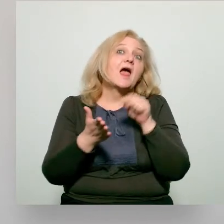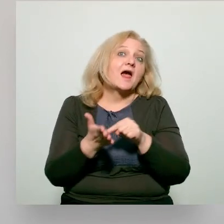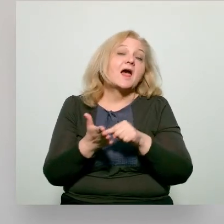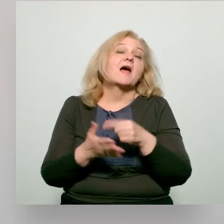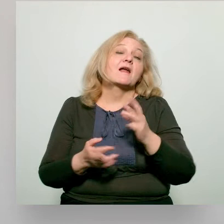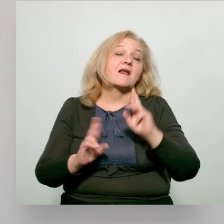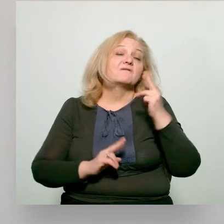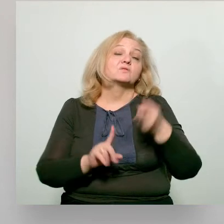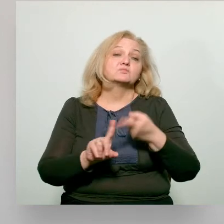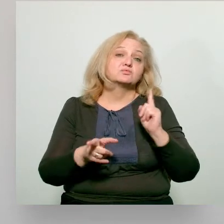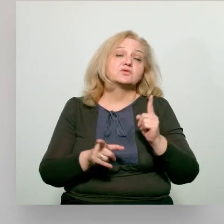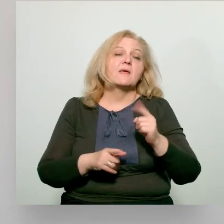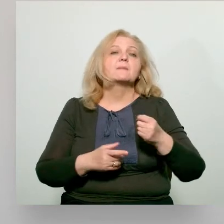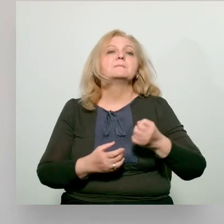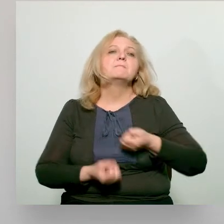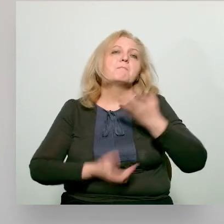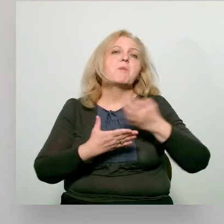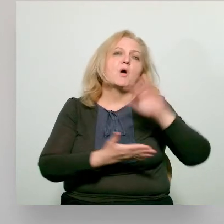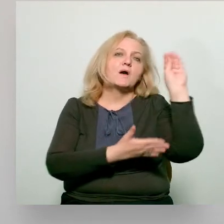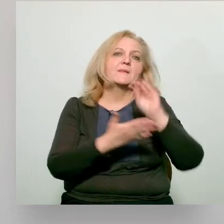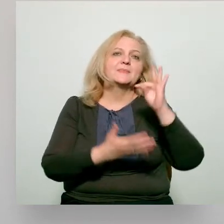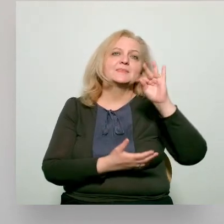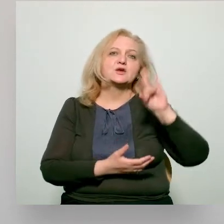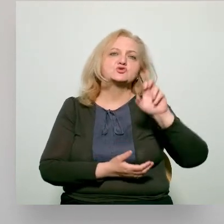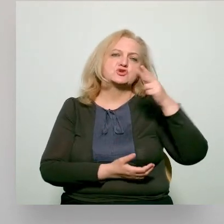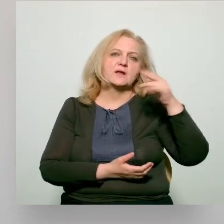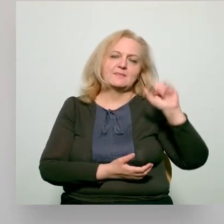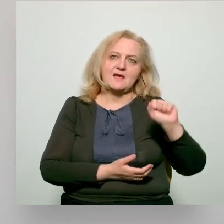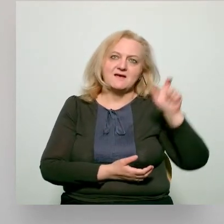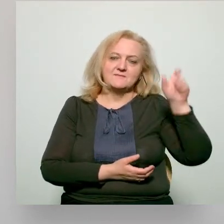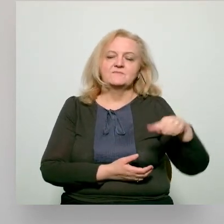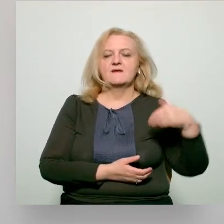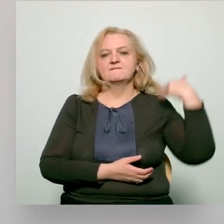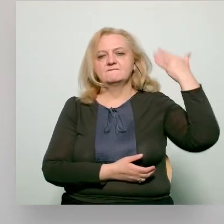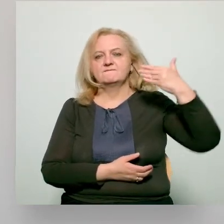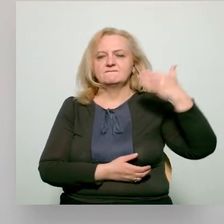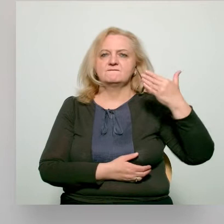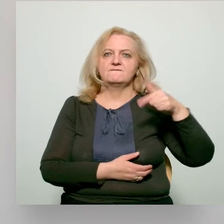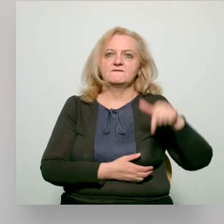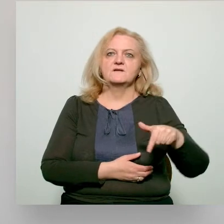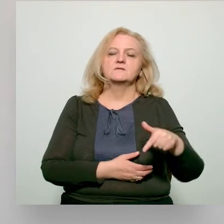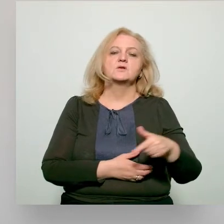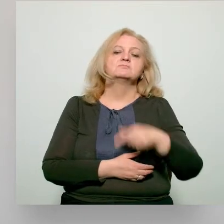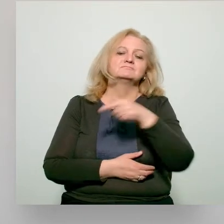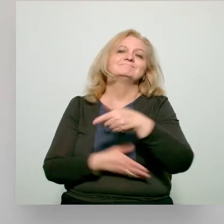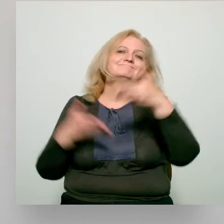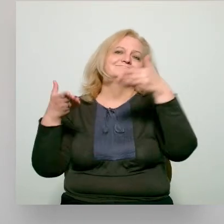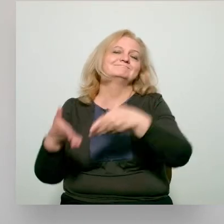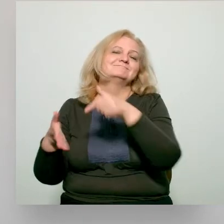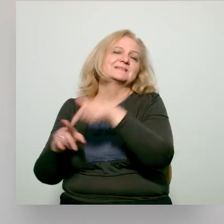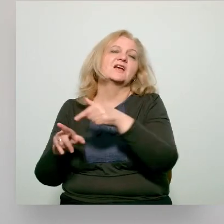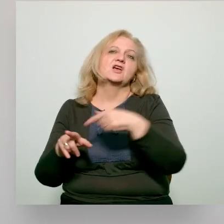Jeden z naszych najbliższych poetów, Tyczyna, stał na trybunie przy Soborze Sofii, Świętej